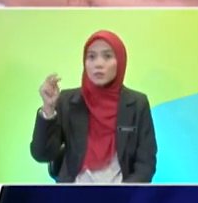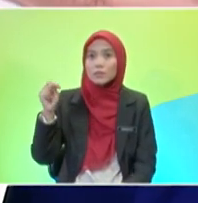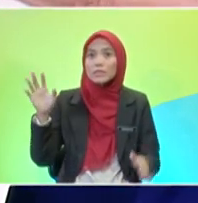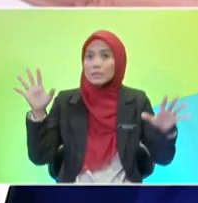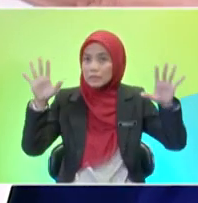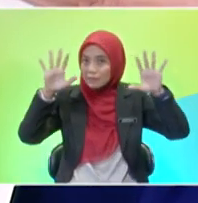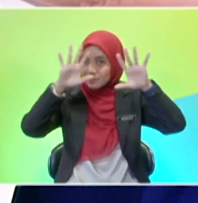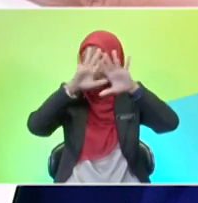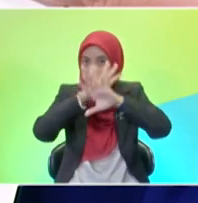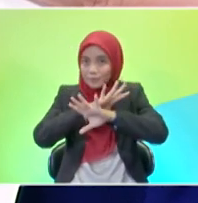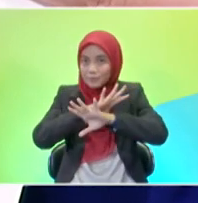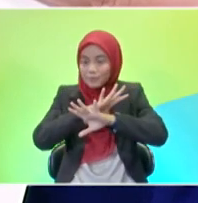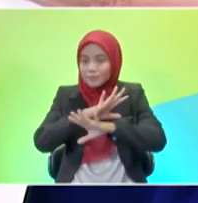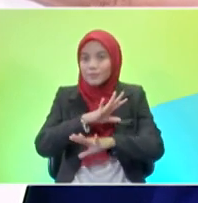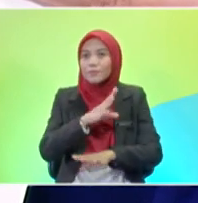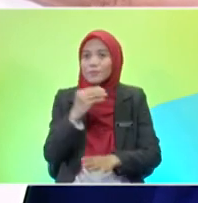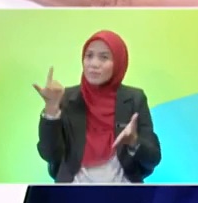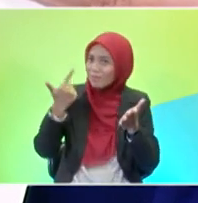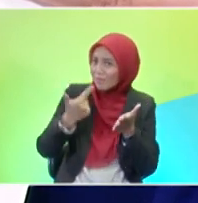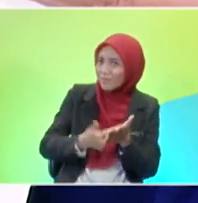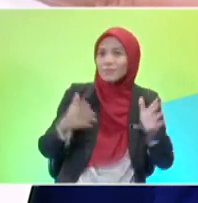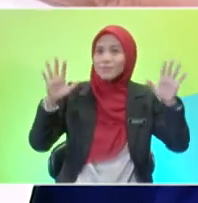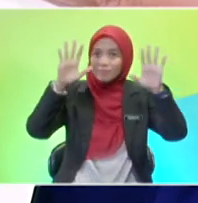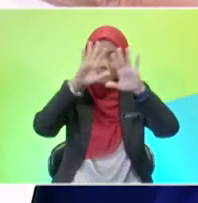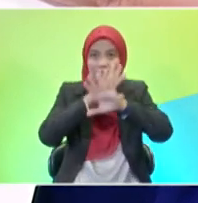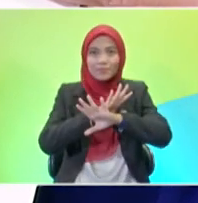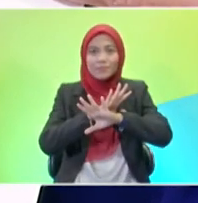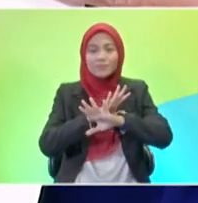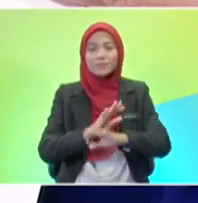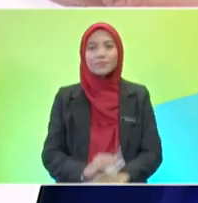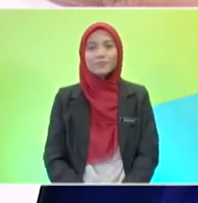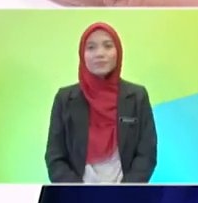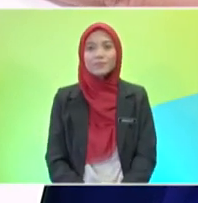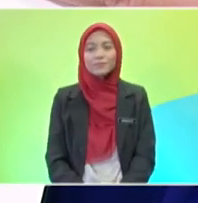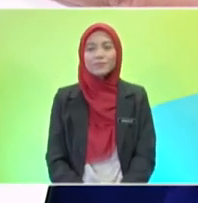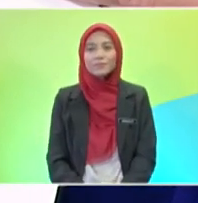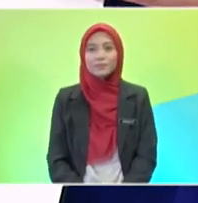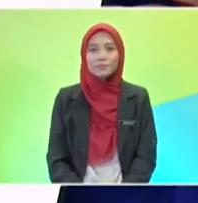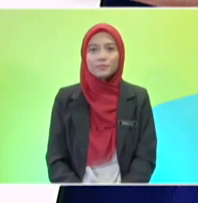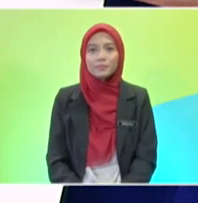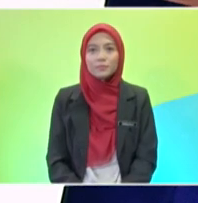tengok di sini tuh yang paling gelap ini yang sederhana dan ini adalah betul-betul